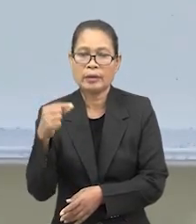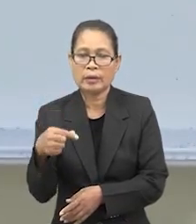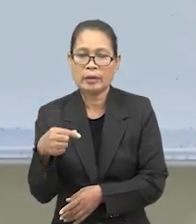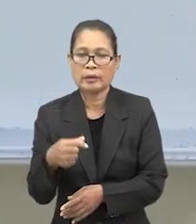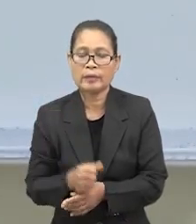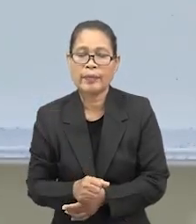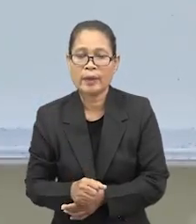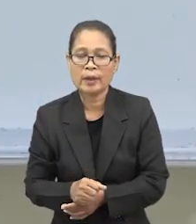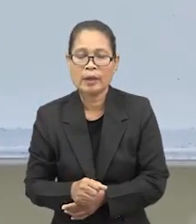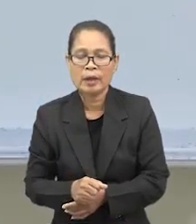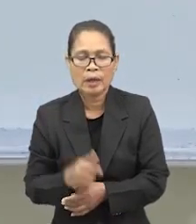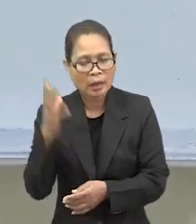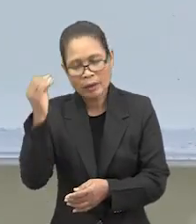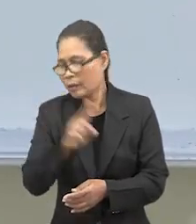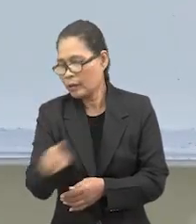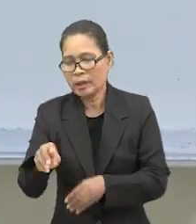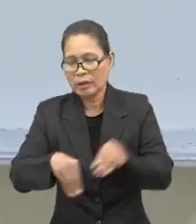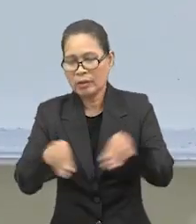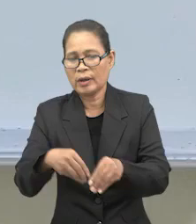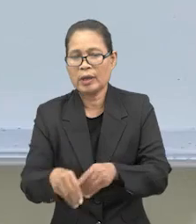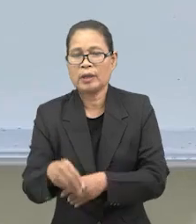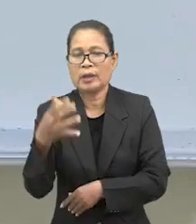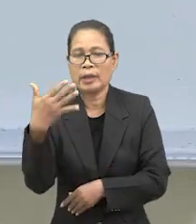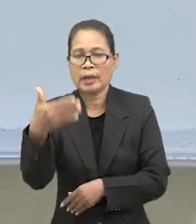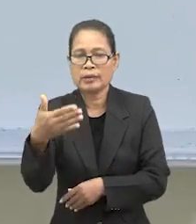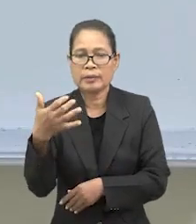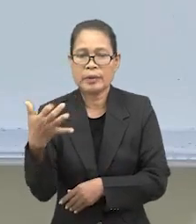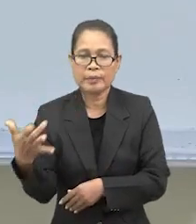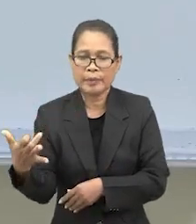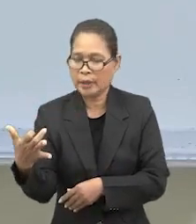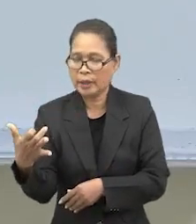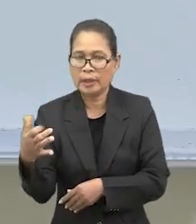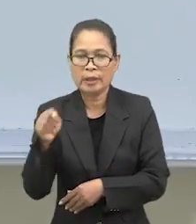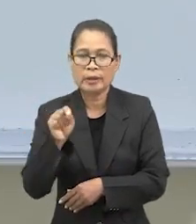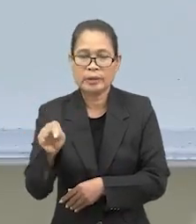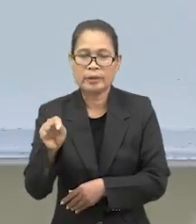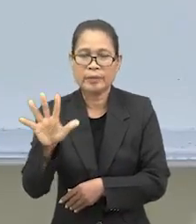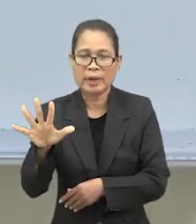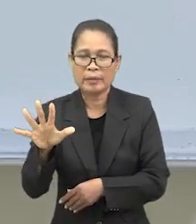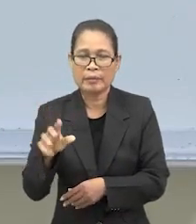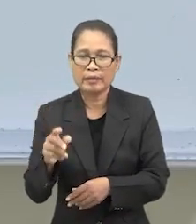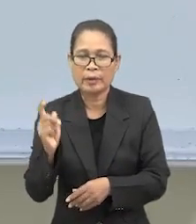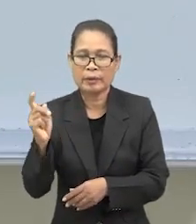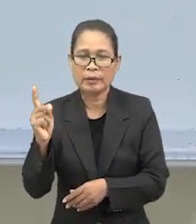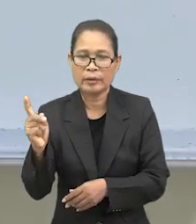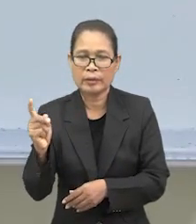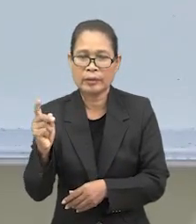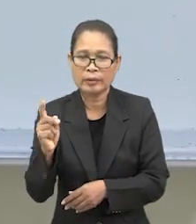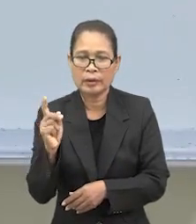mùi kilogram. Quạt lúa ở cao sập pram bì chọc pram